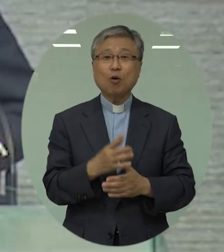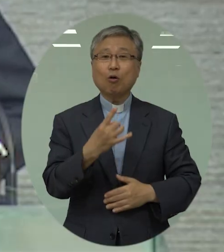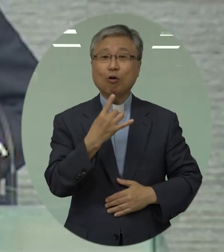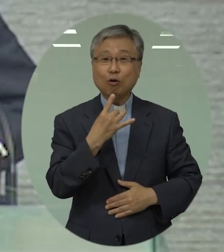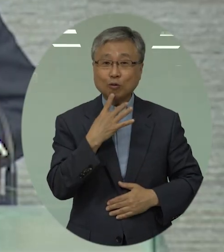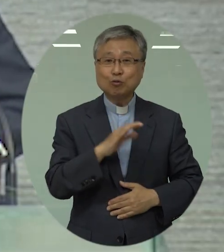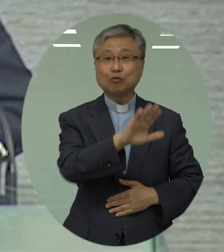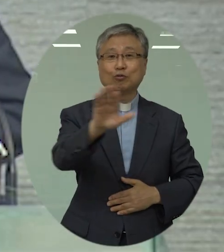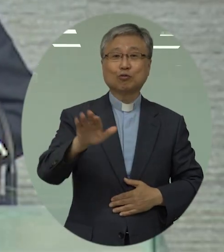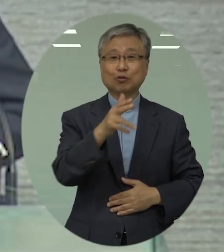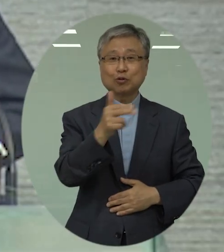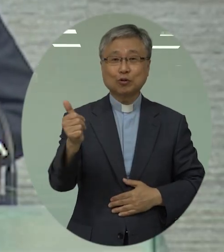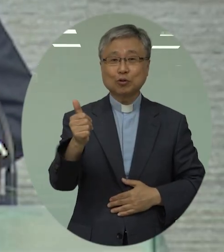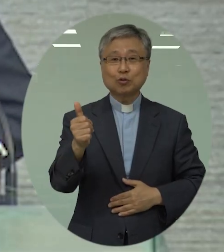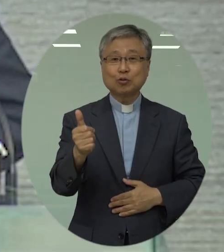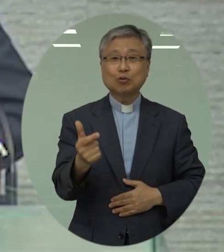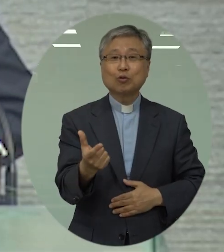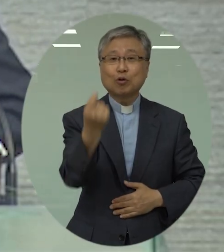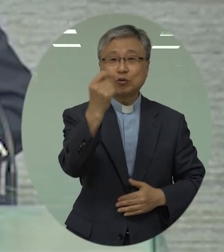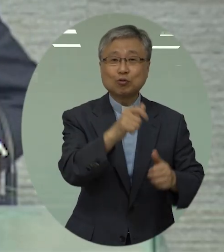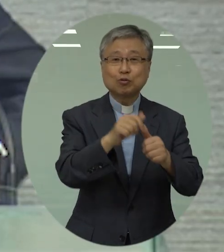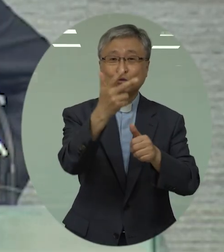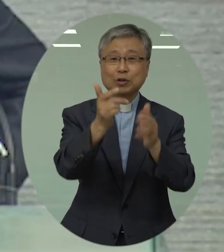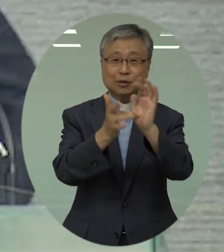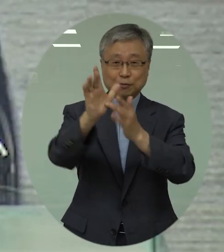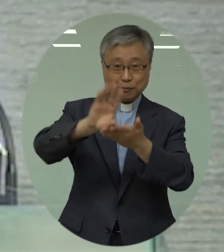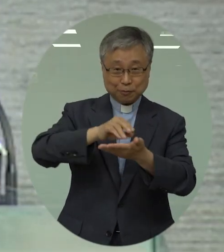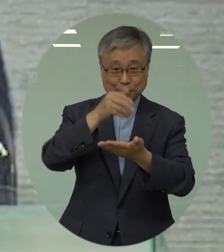오직 우리 주 곧 구주 예수 그리스도의